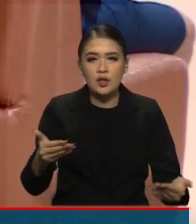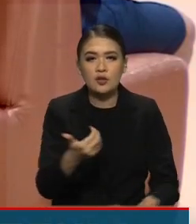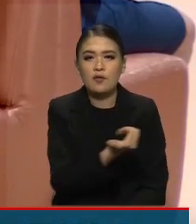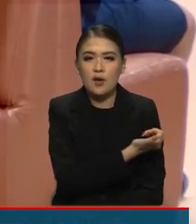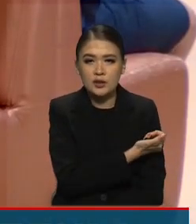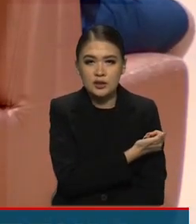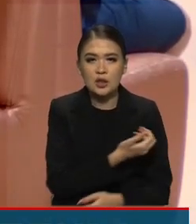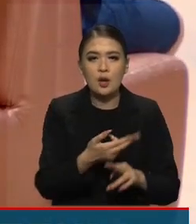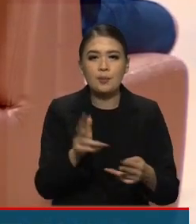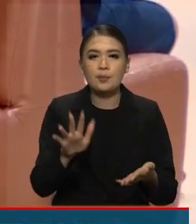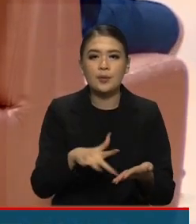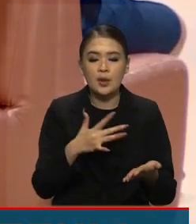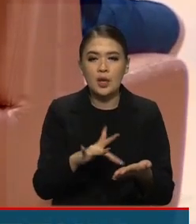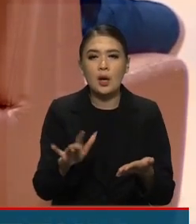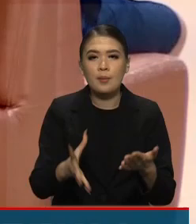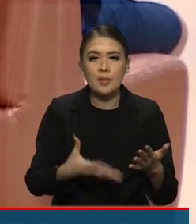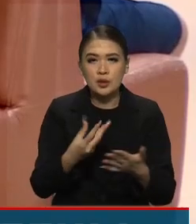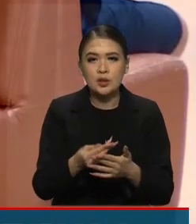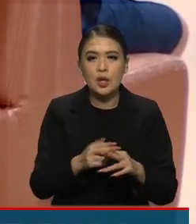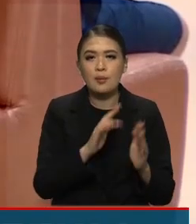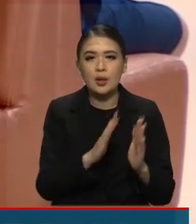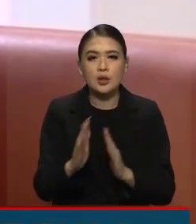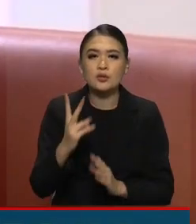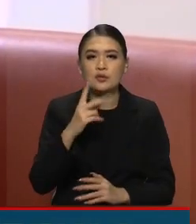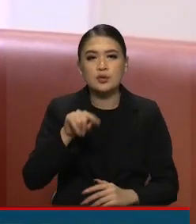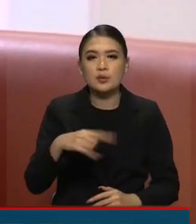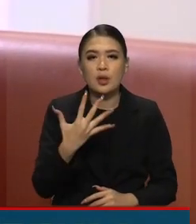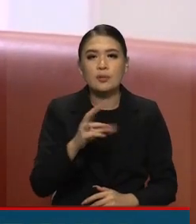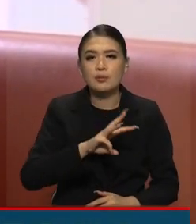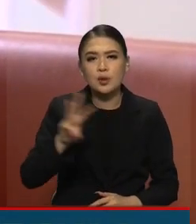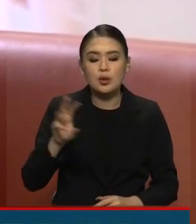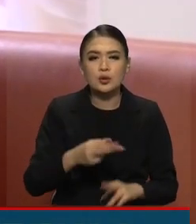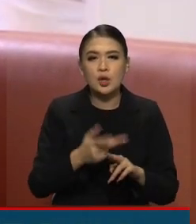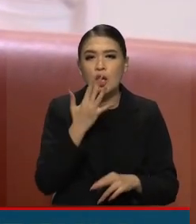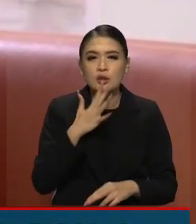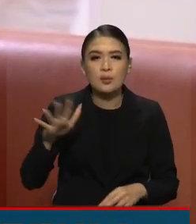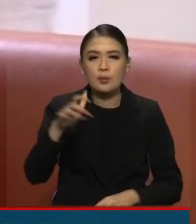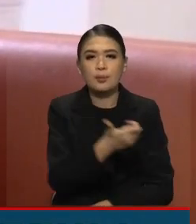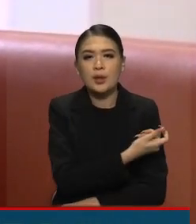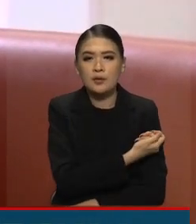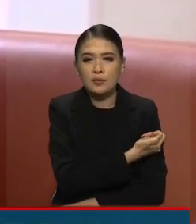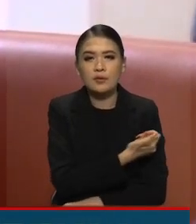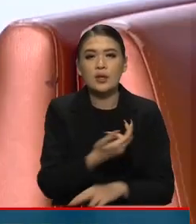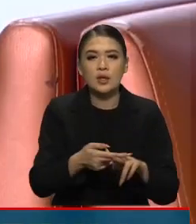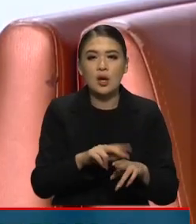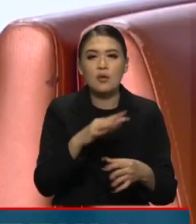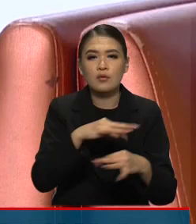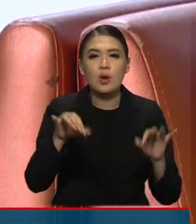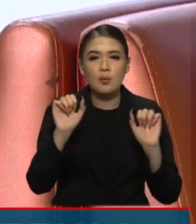за счет бюджета в этом году приобрели порядка 2,5 миллионов доз зарубежной прививки. Это позволит